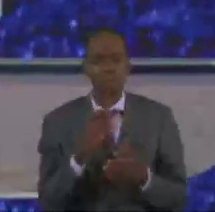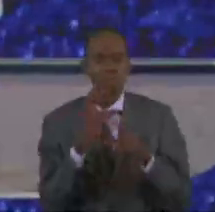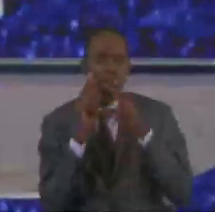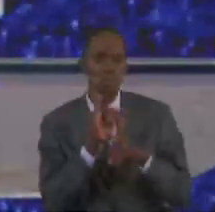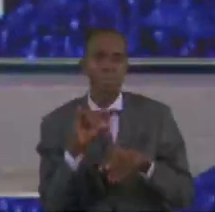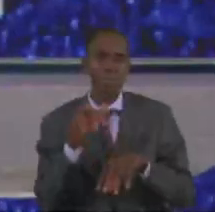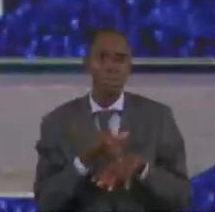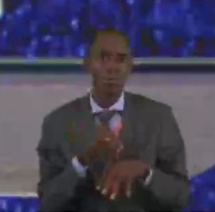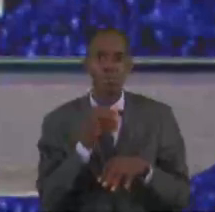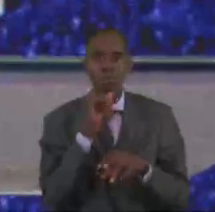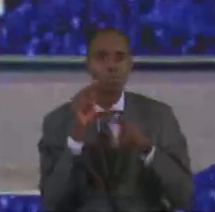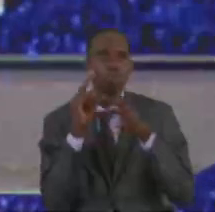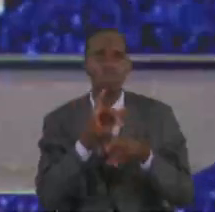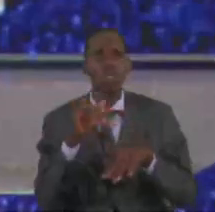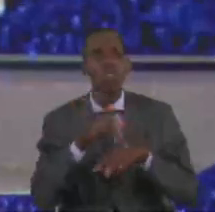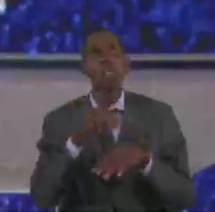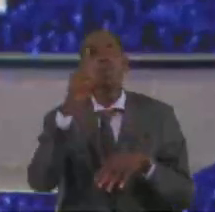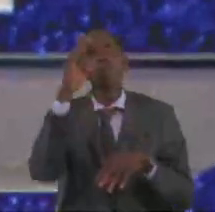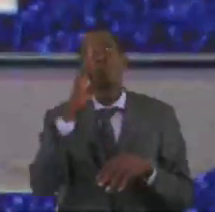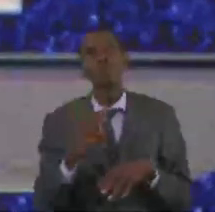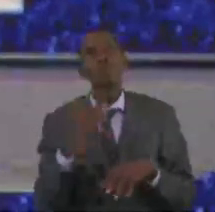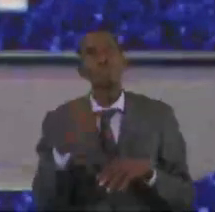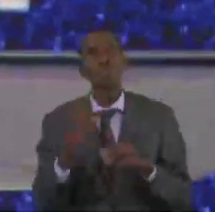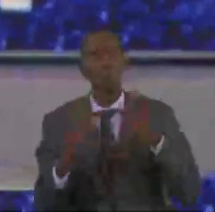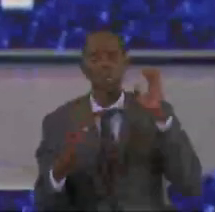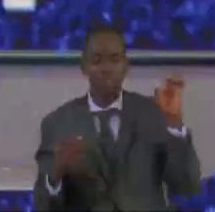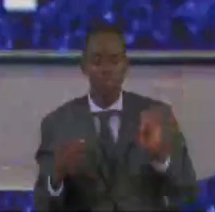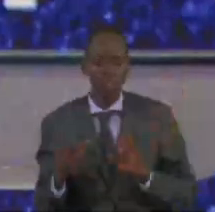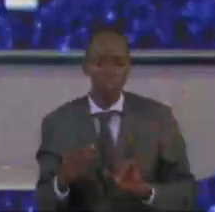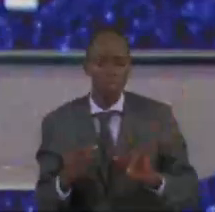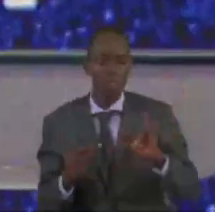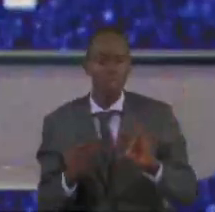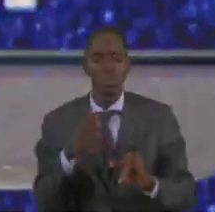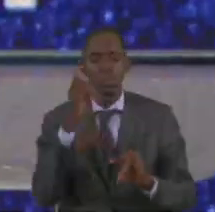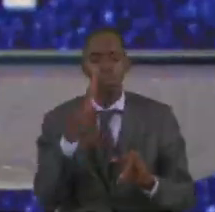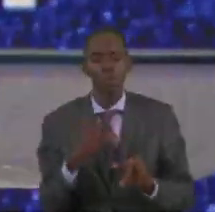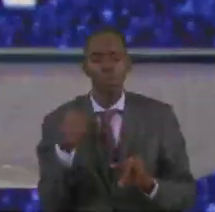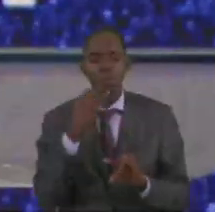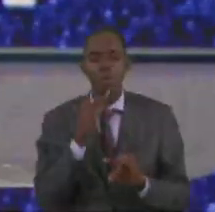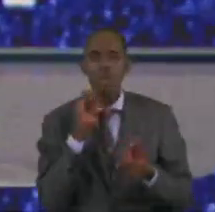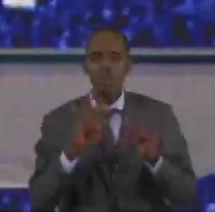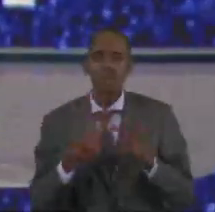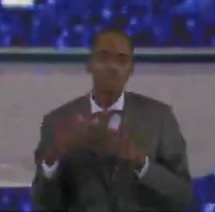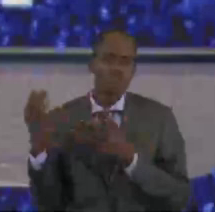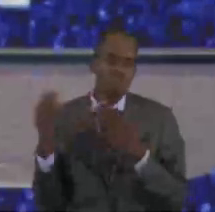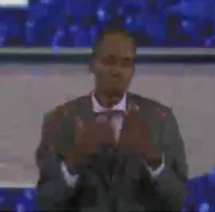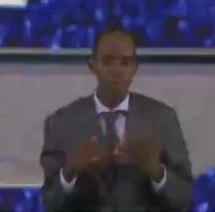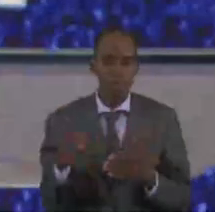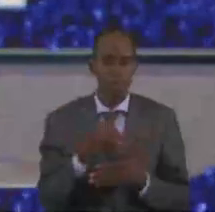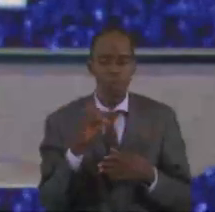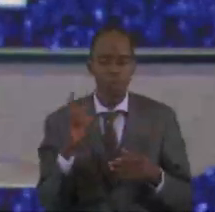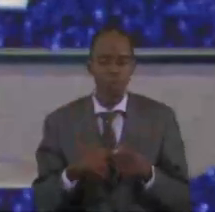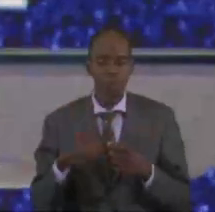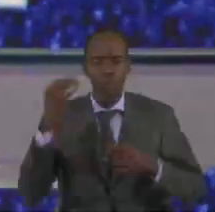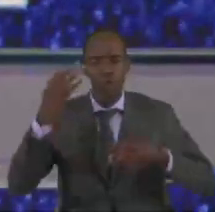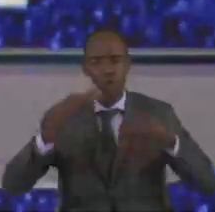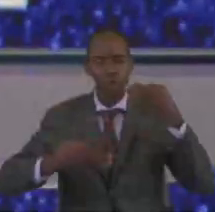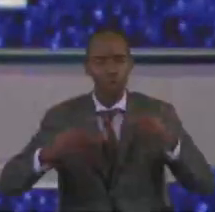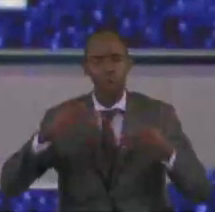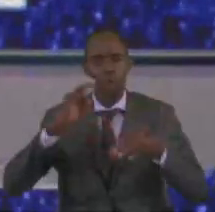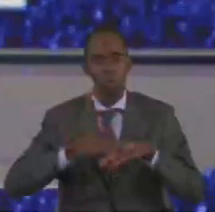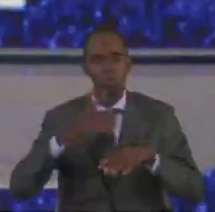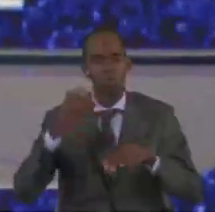les considèrent. Ils ne considèrent pas Dieu, l'Éternel, qui est en mesure de les amener au jugement au dernier